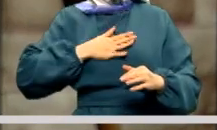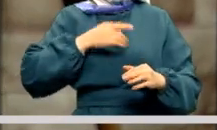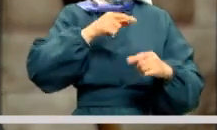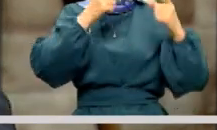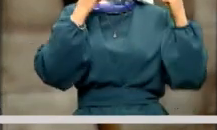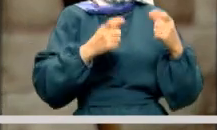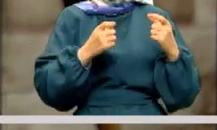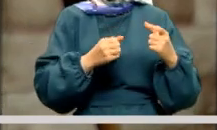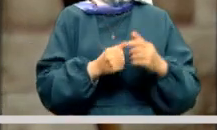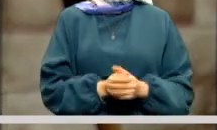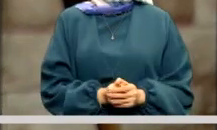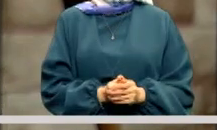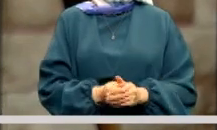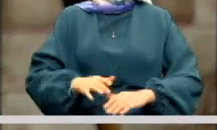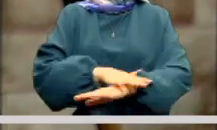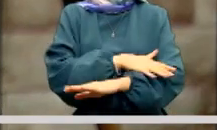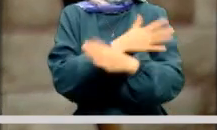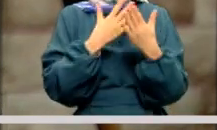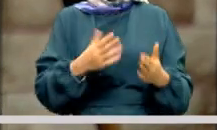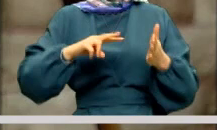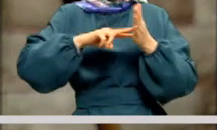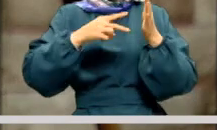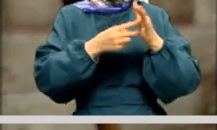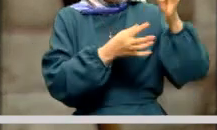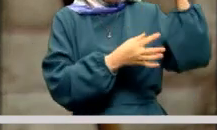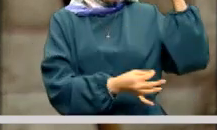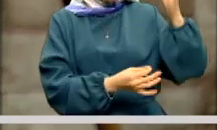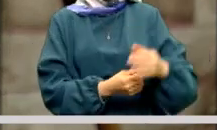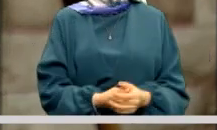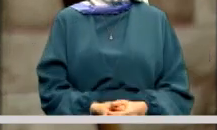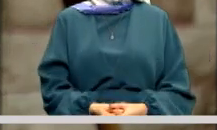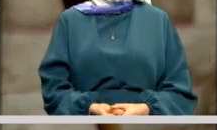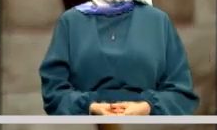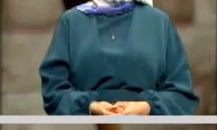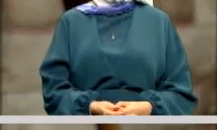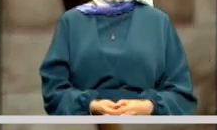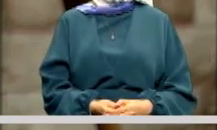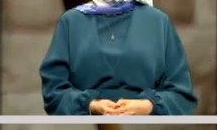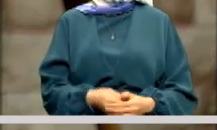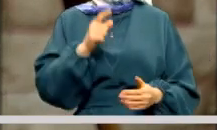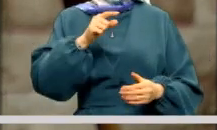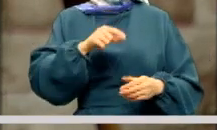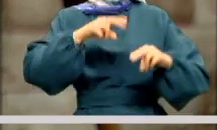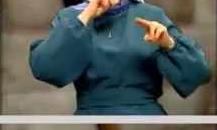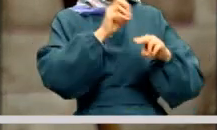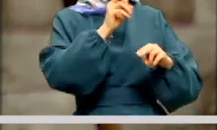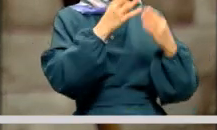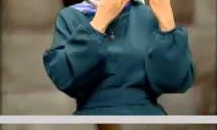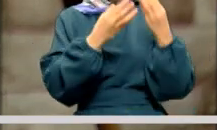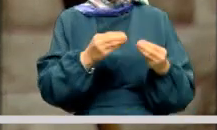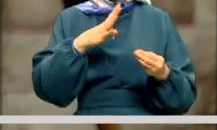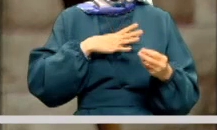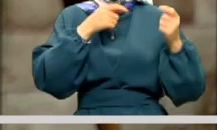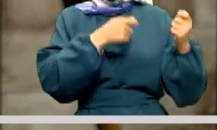Tabii Vali ama bir yönetici olmanın ötesinde bir öğretici Öncelikle Bir